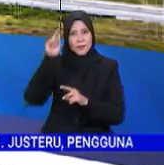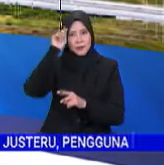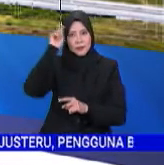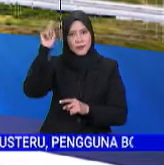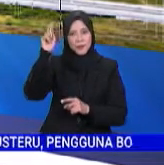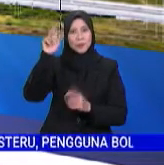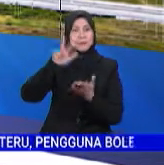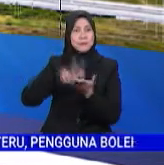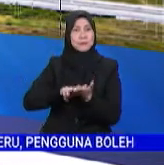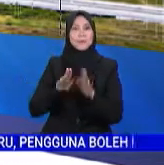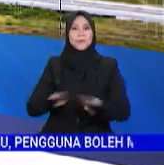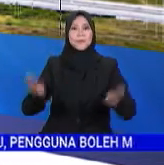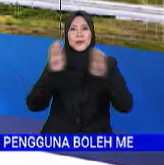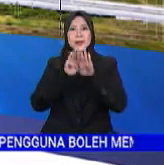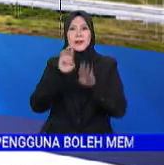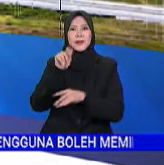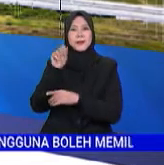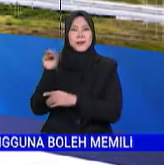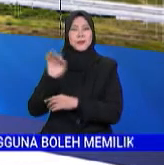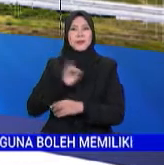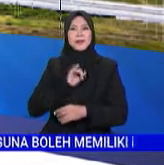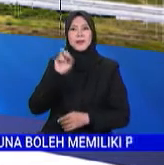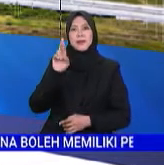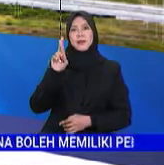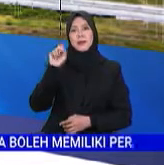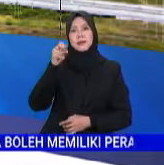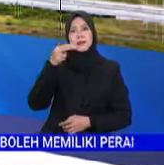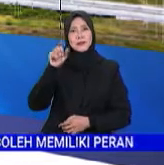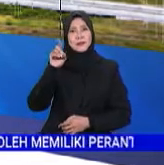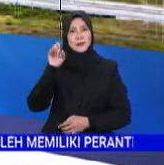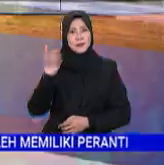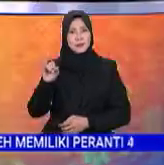yang sahih di berita RTM. Saya Muhammad Rashidi Muhammad Isa, kembali semula ke Angkasa Puri.